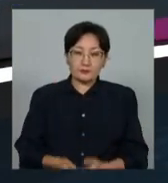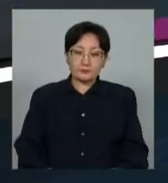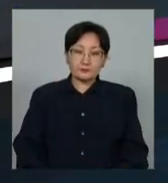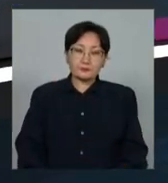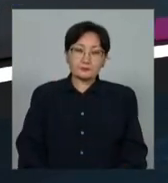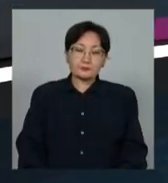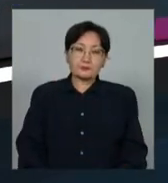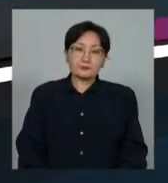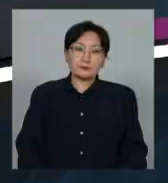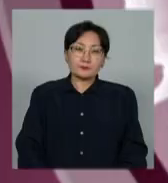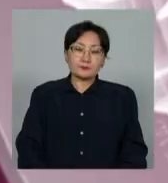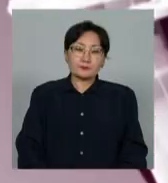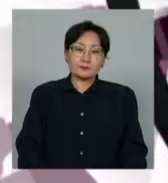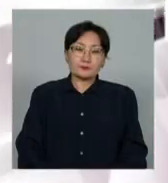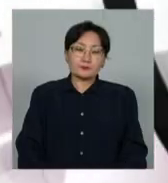көретіндеріңіз.